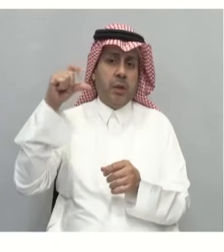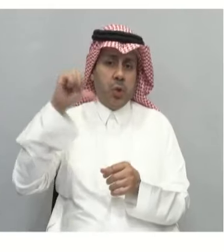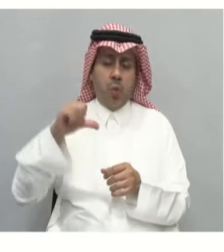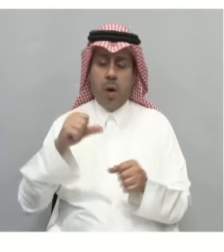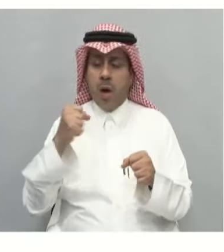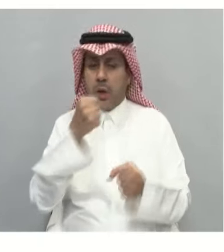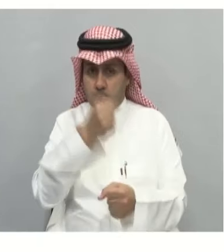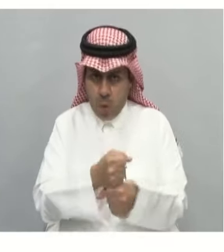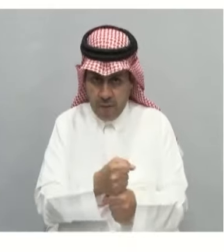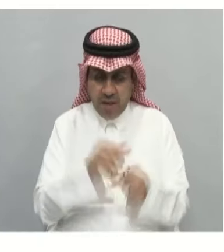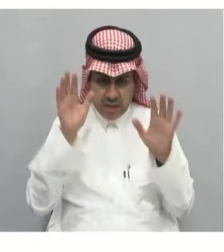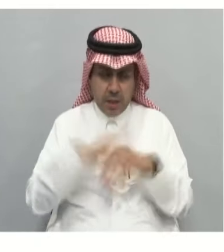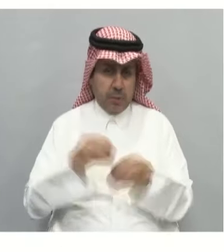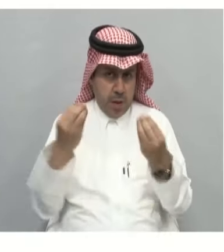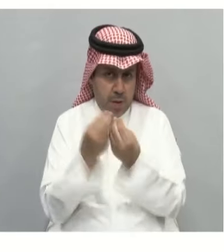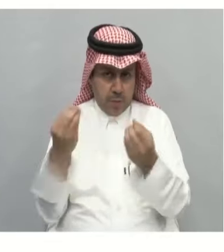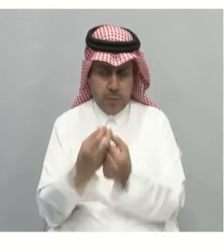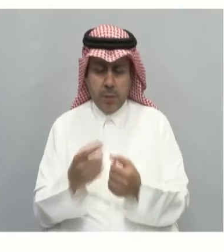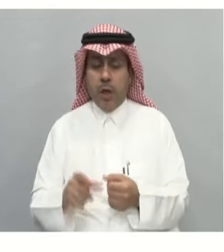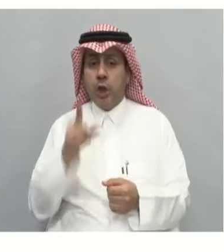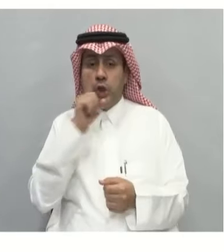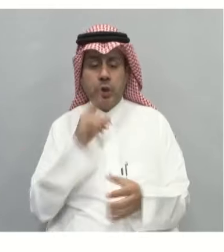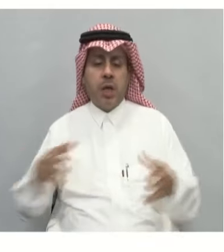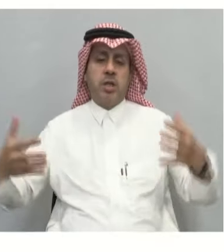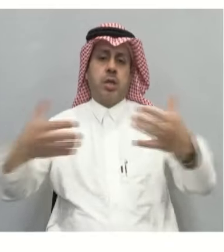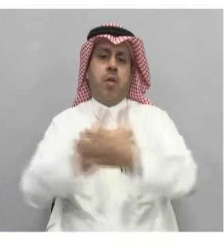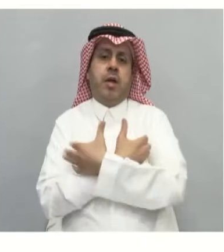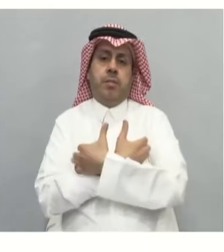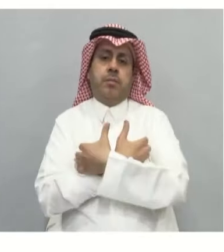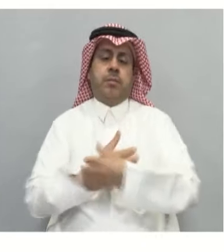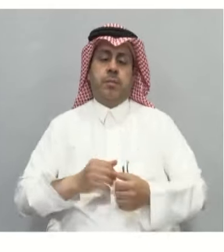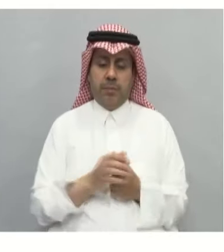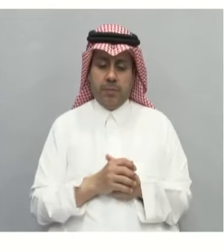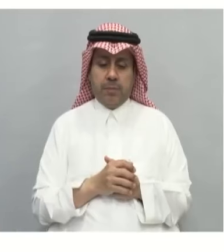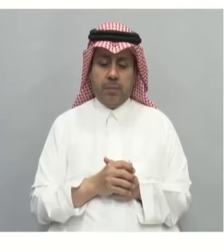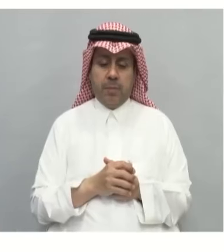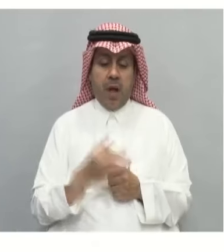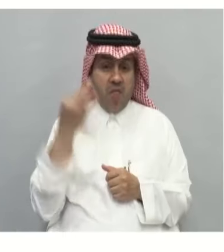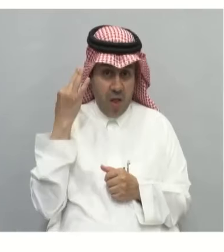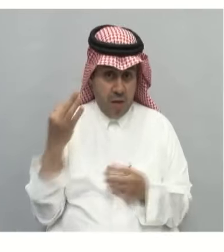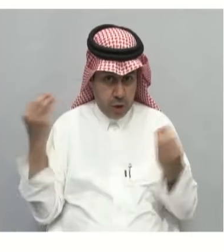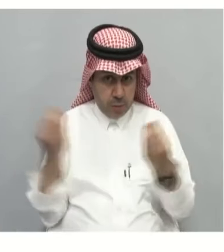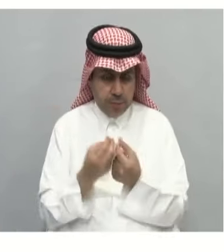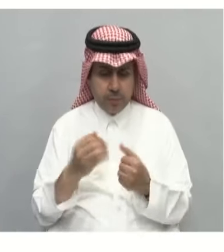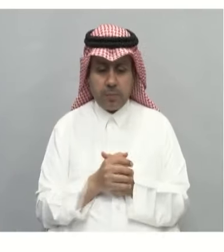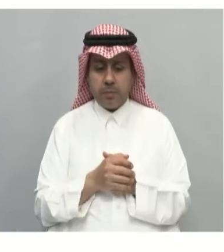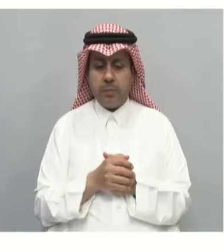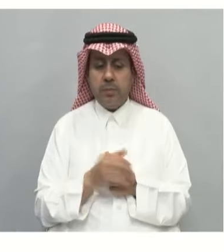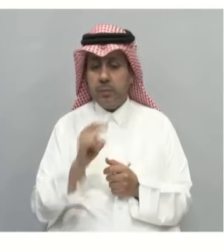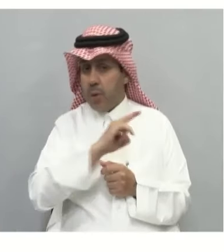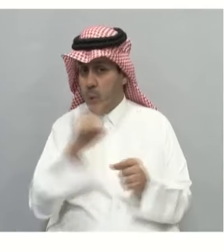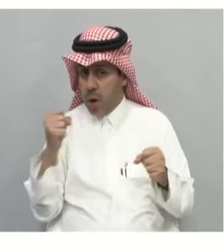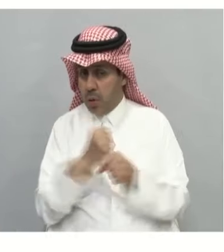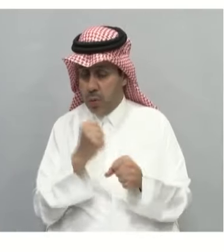الصلاه الا قد استحوذ عليهم الشيطان ثلاثه تتم بهم الجماعه ولا يؤدونها ماذا